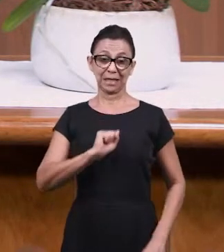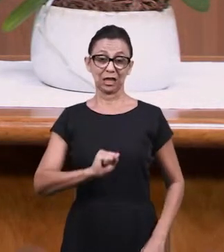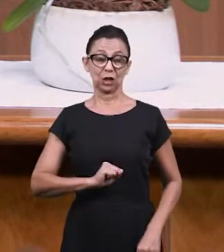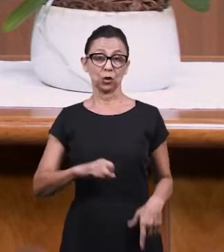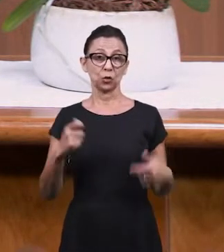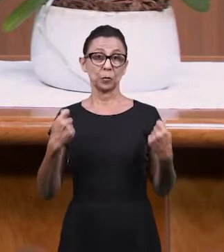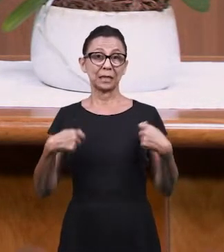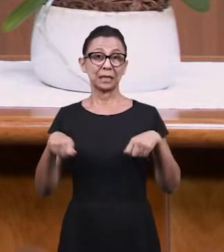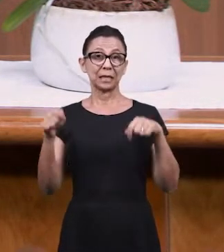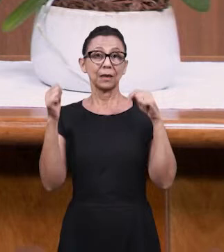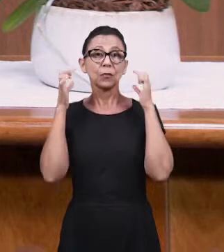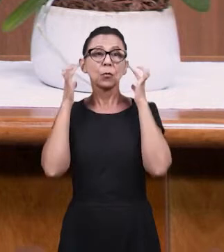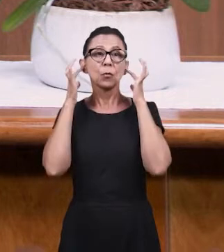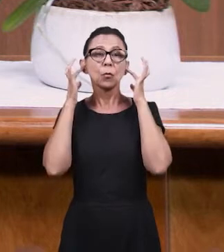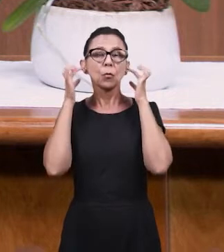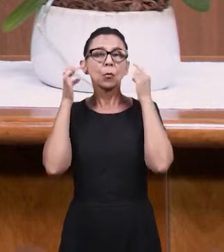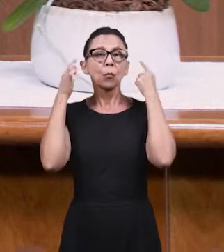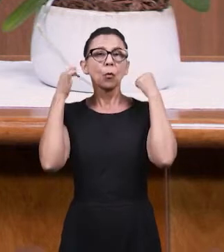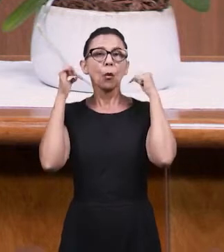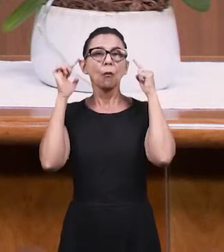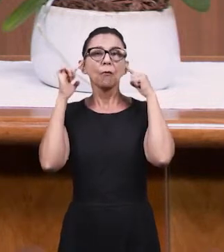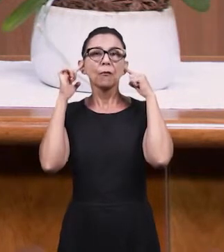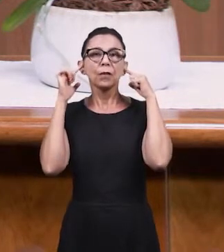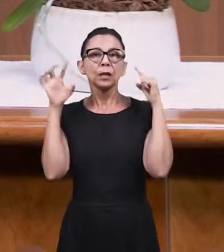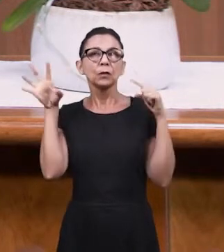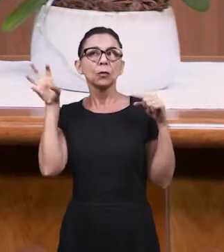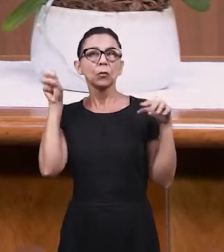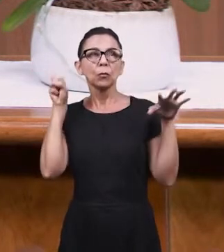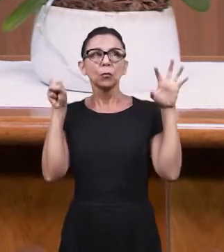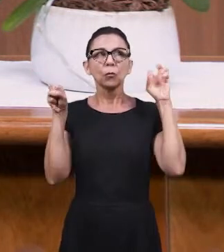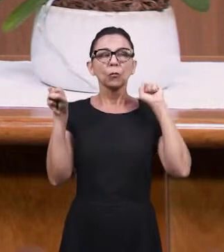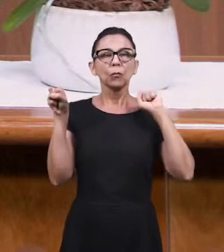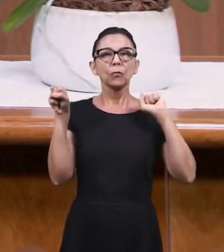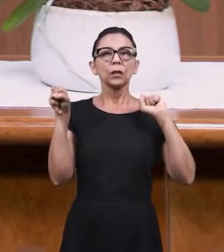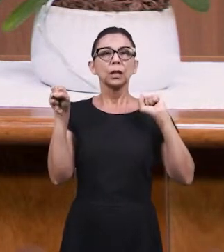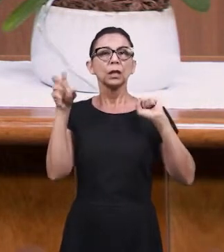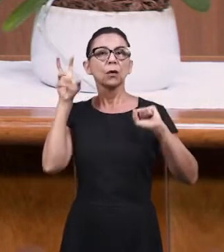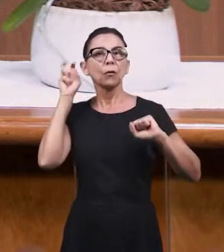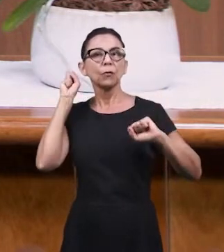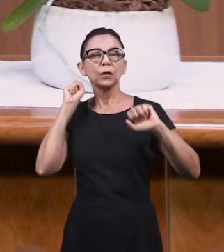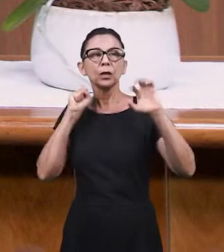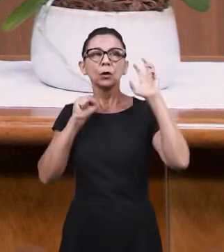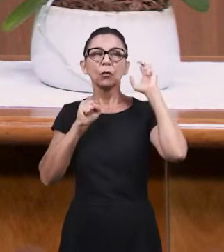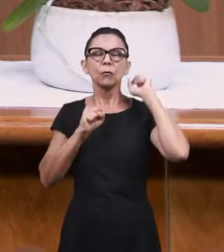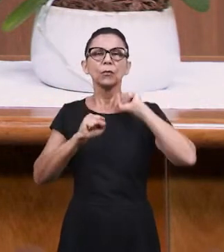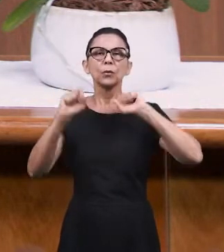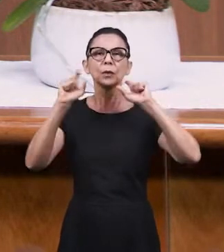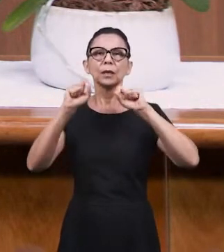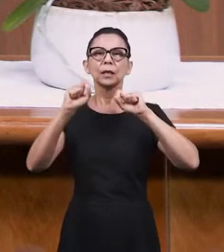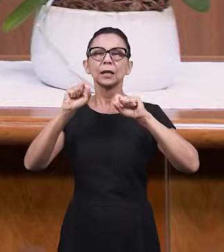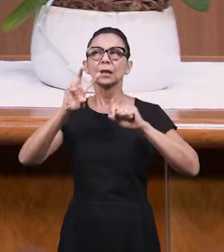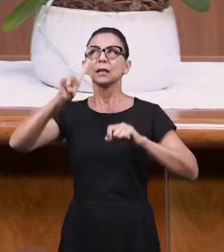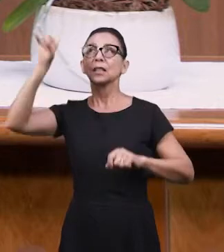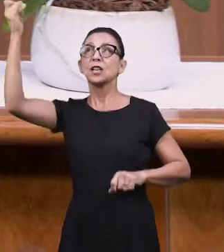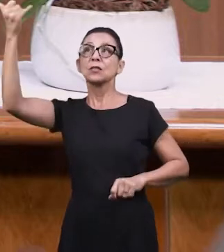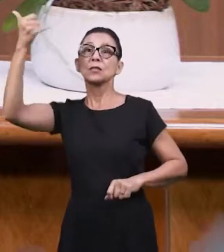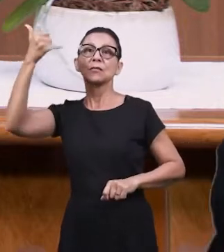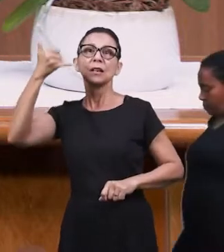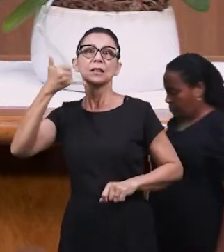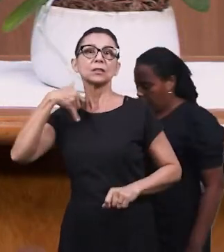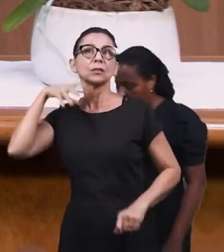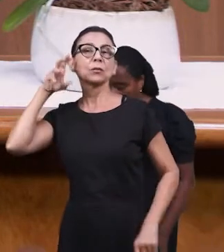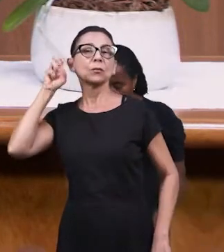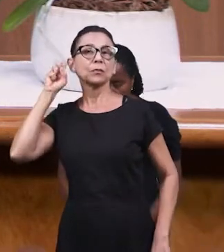il avait besoin d'avoir l'oreille prête à entendre. à écouter la voix